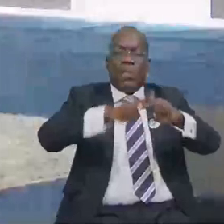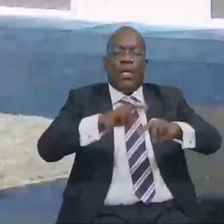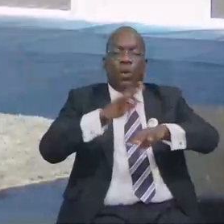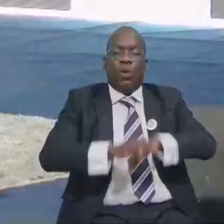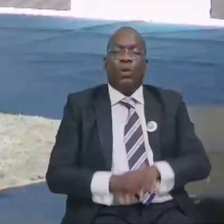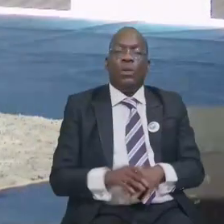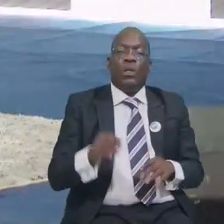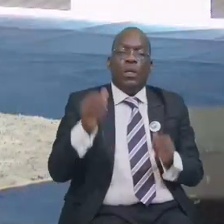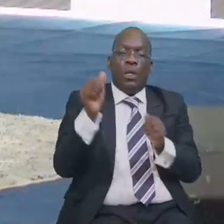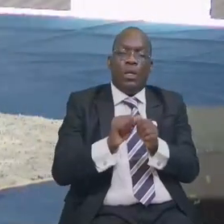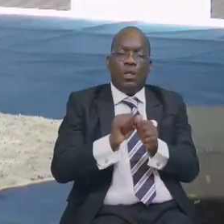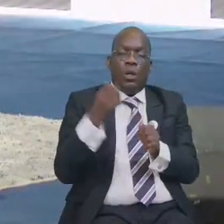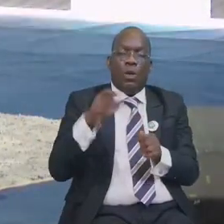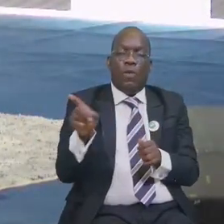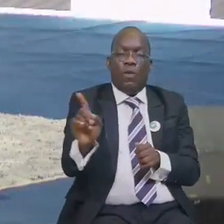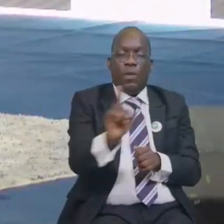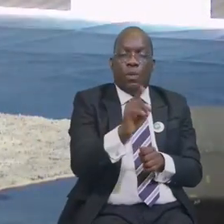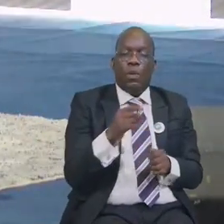posaient sur eux.